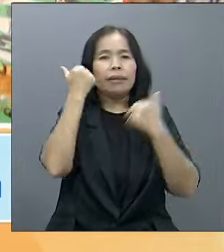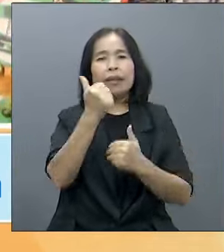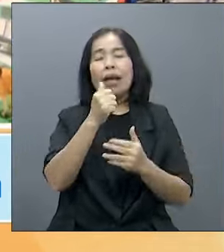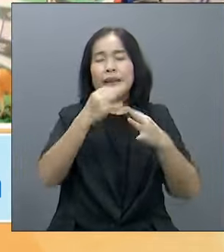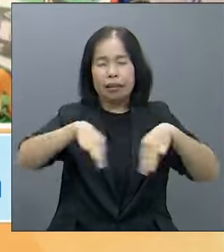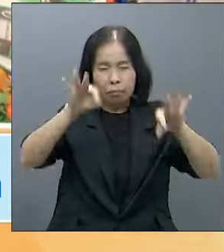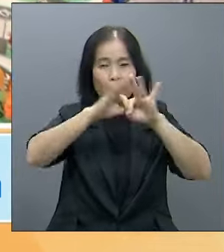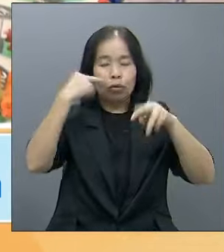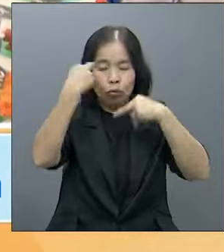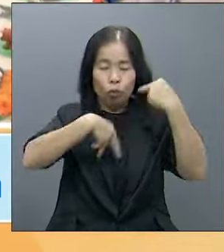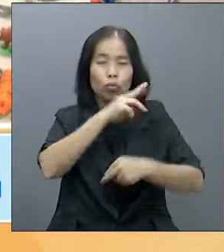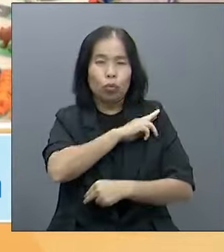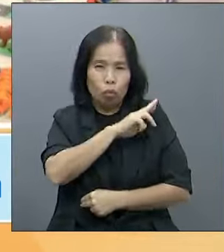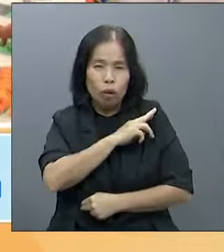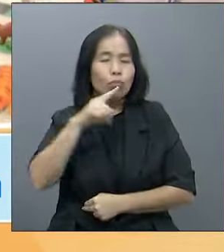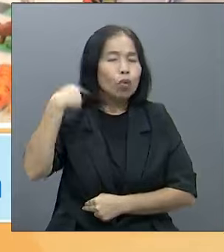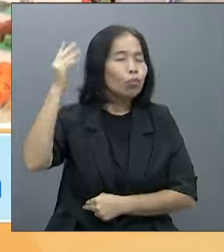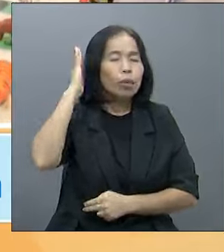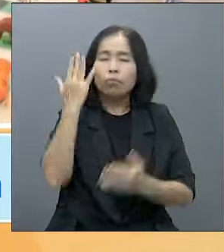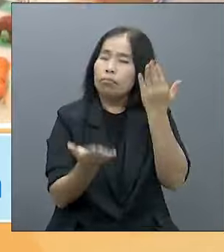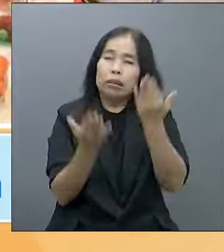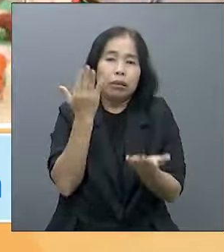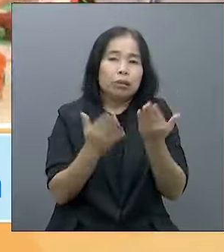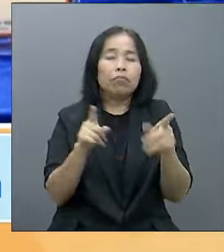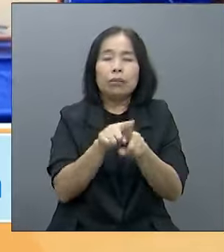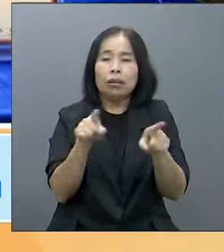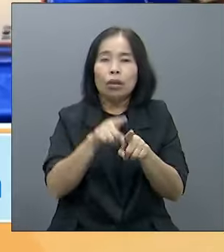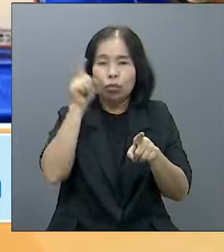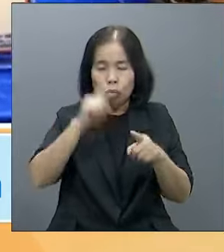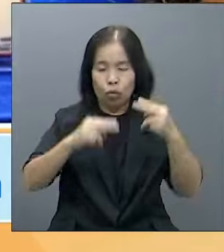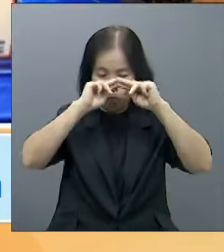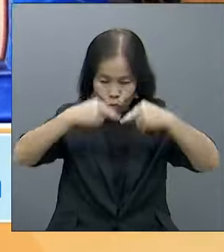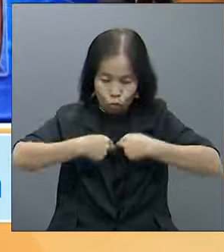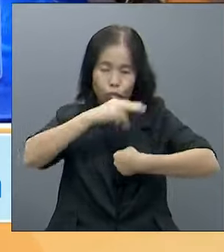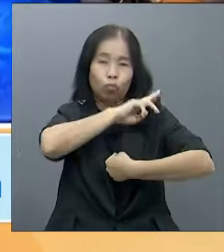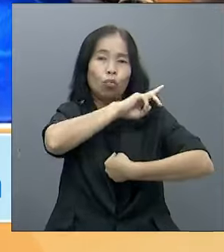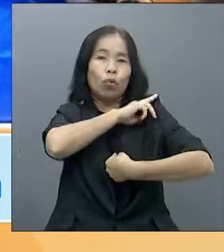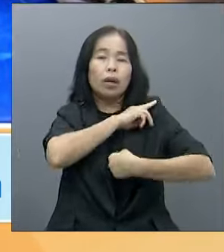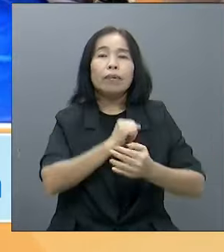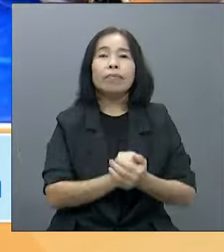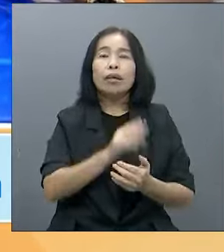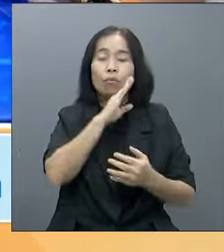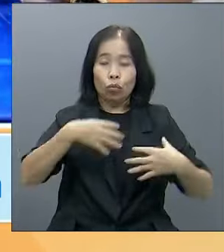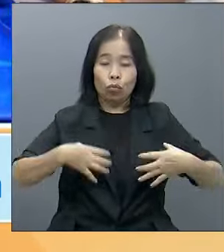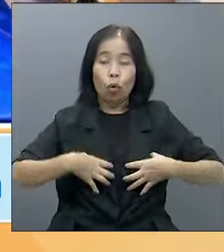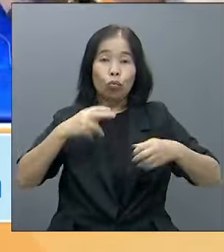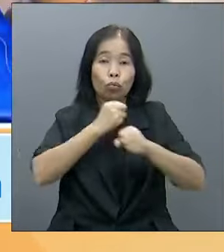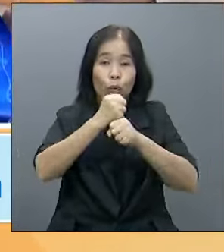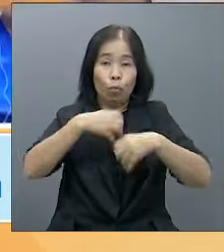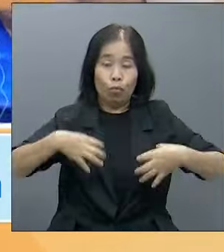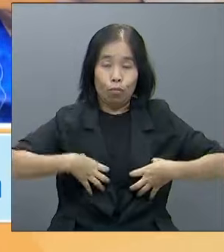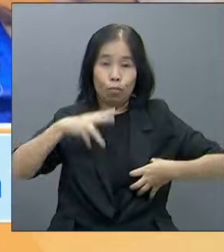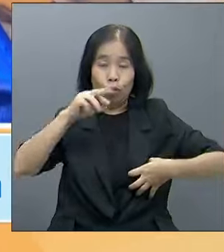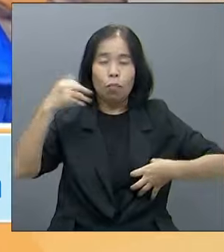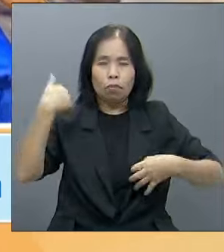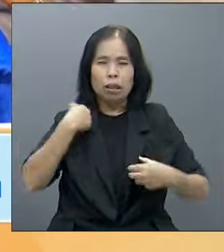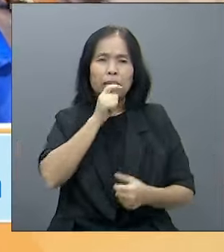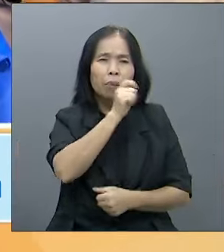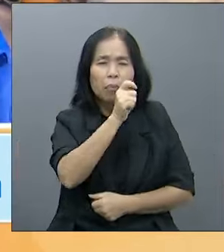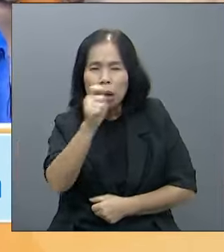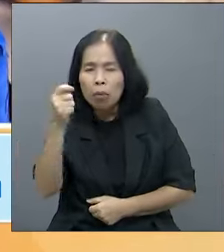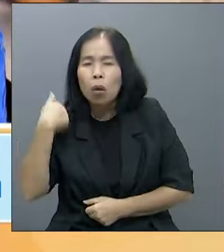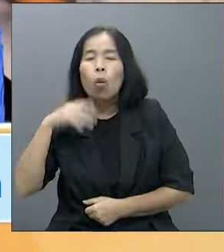าจะคุณสุภาพบุรุษคุณสุภาพสตรีโดยเฉพาะคุณสุภาพสตรีเนี่ยต้องหมั่นสังเกตตัวเอง ใช่ค่ะอย่างเต้านมเนี่ยเคยสัมภาษณ์หลายท่านที่เขาบอกว่าพอ